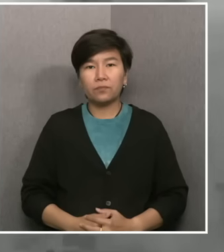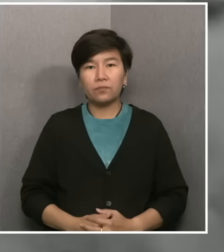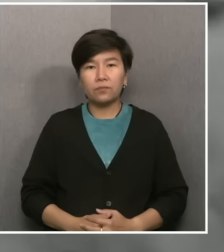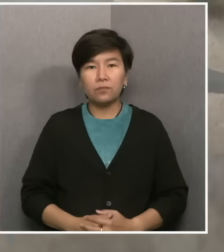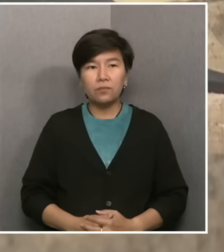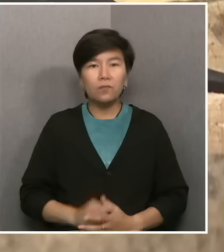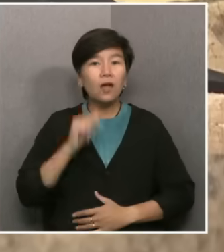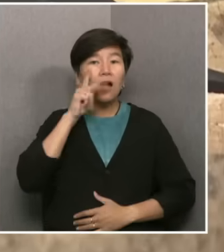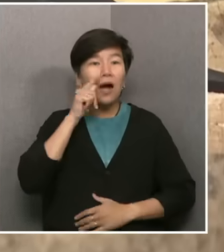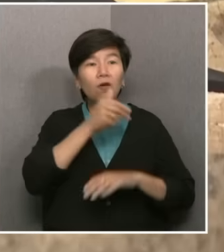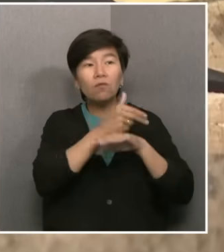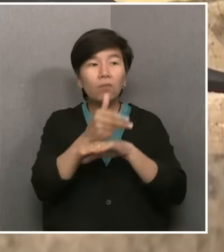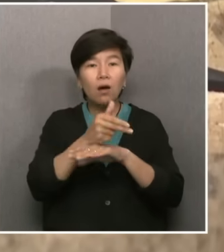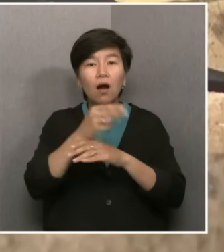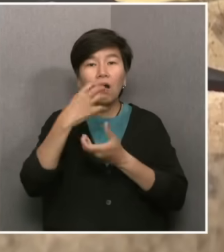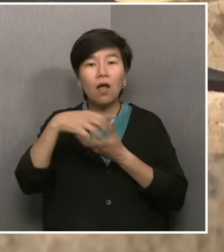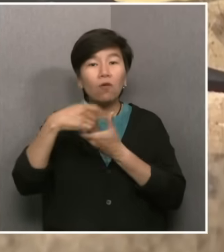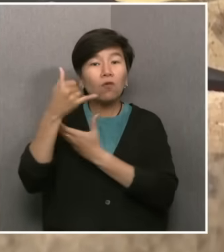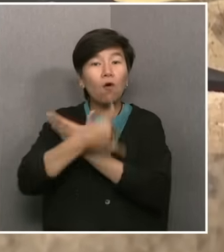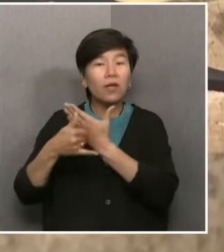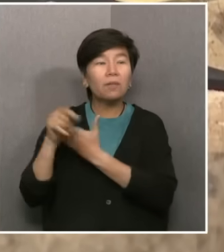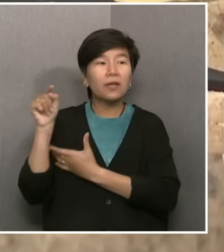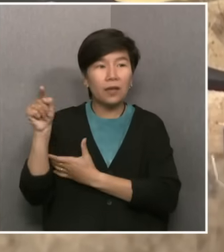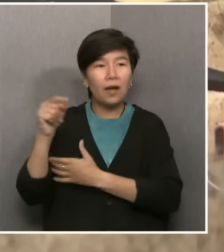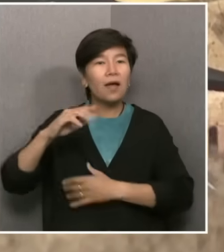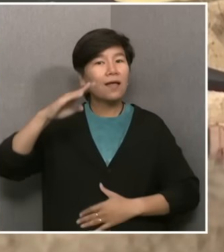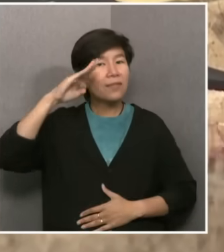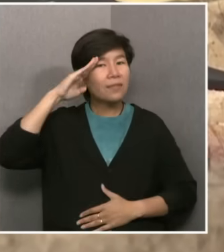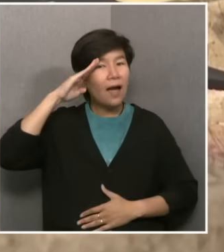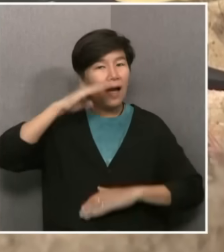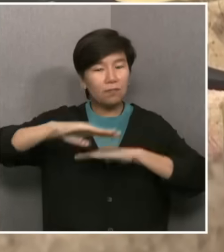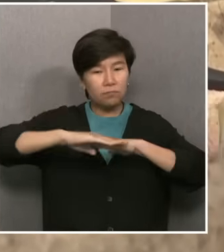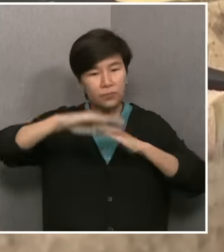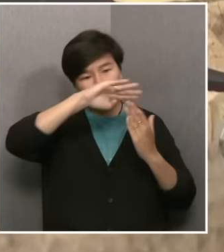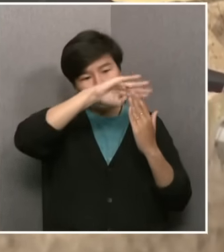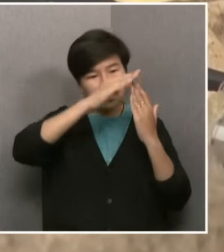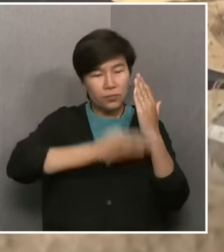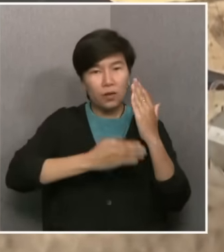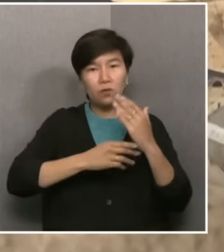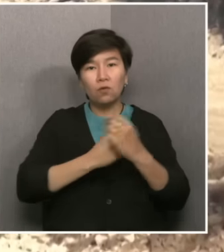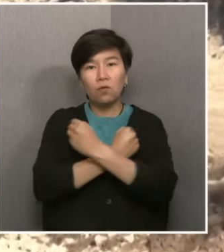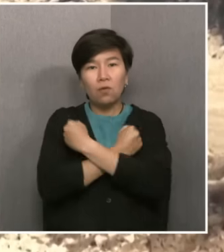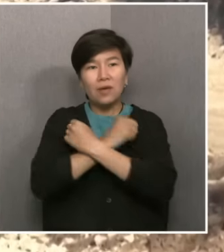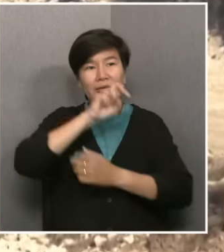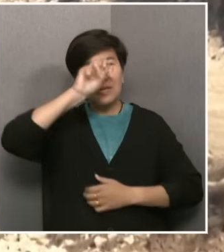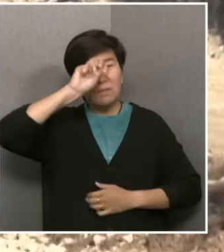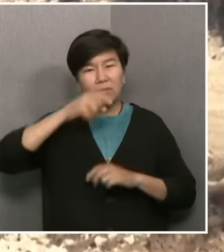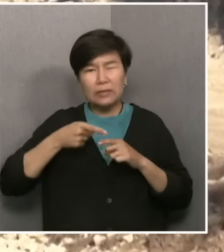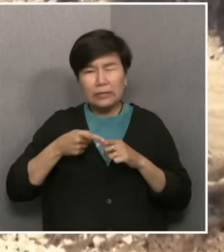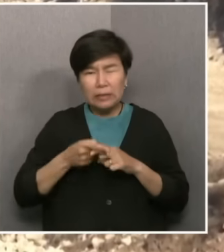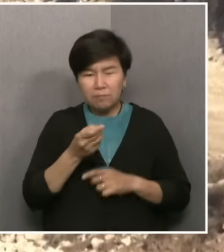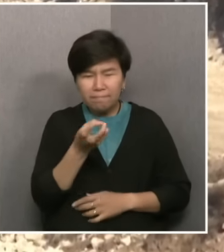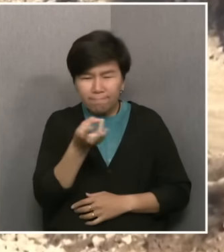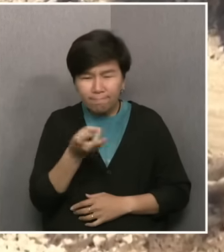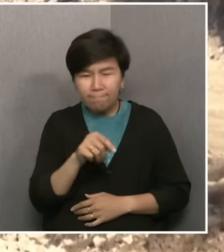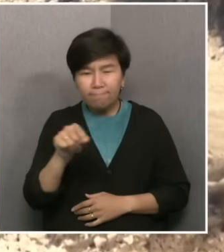ต่างประเทศรายงานนะคะว่าททหารหน่วยรักษาพรหมแดนของอียิปต์หลายนายได้รับบาดเจ็บเล็กน้อยค่ะเนื่องจาก